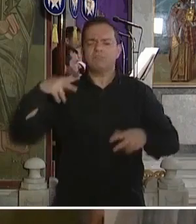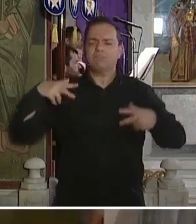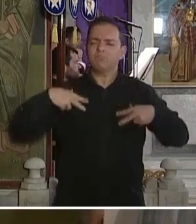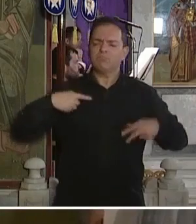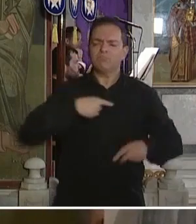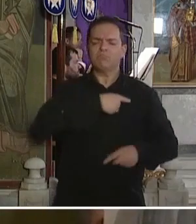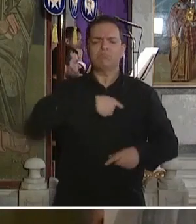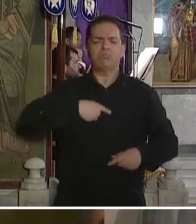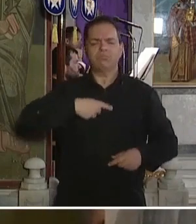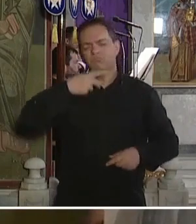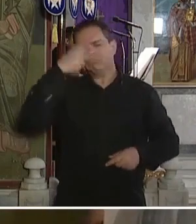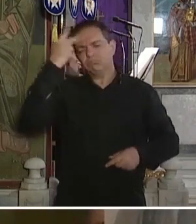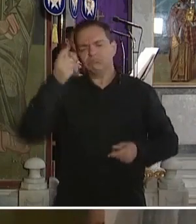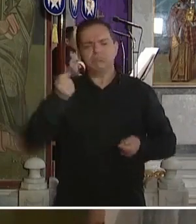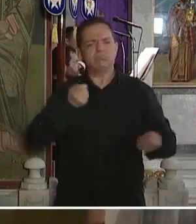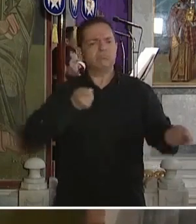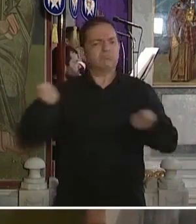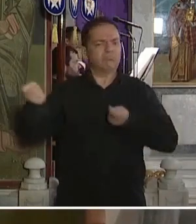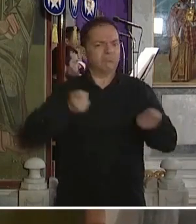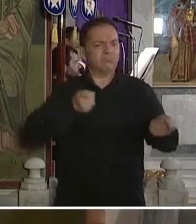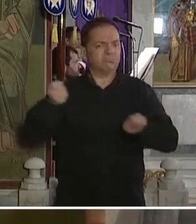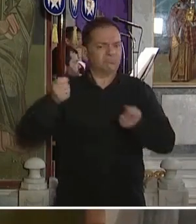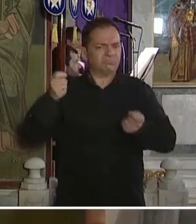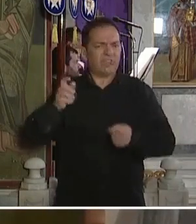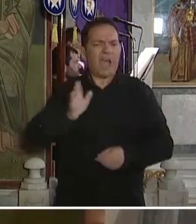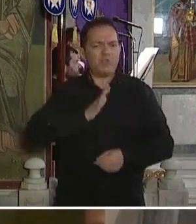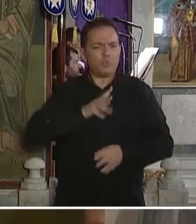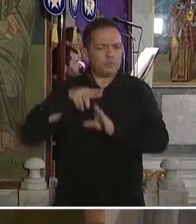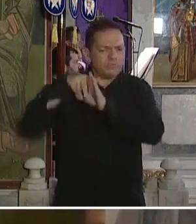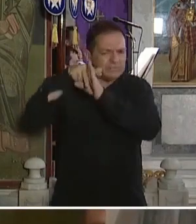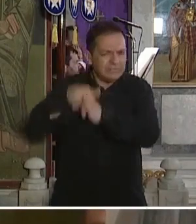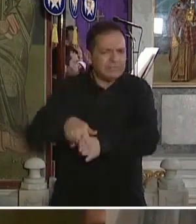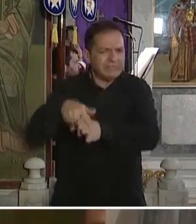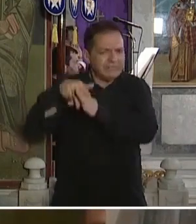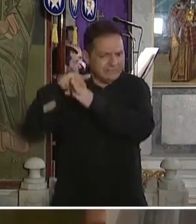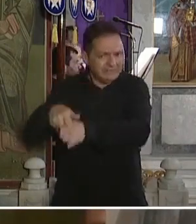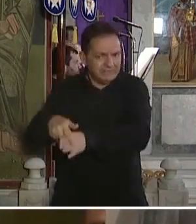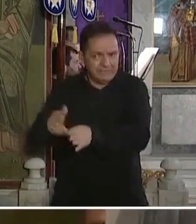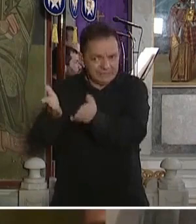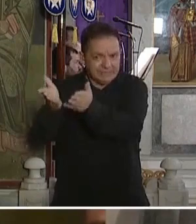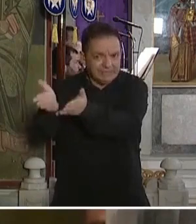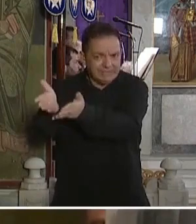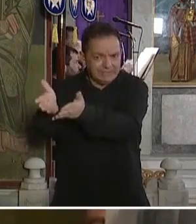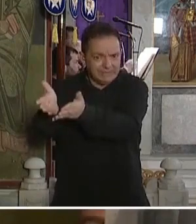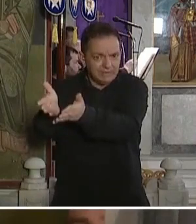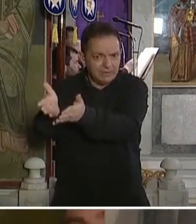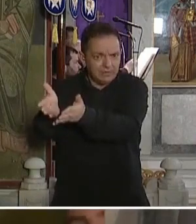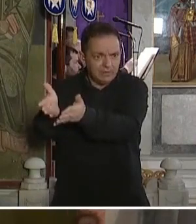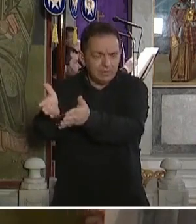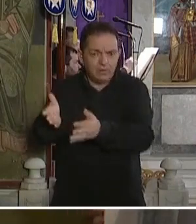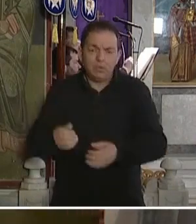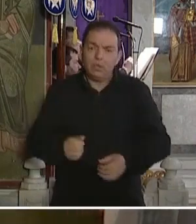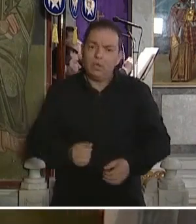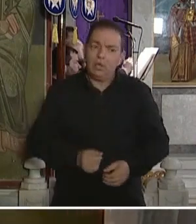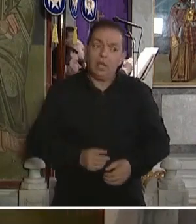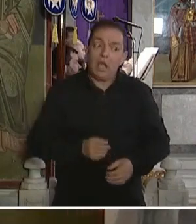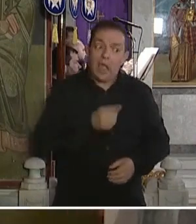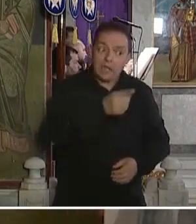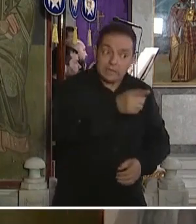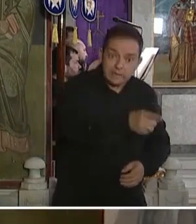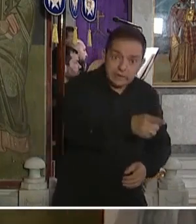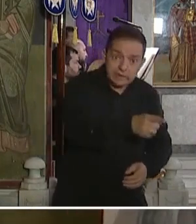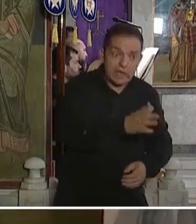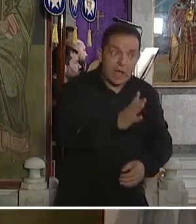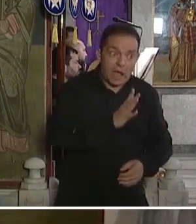αυτοί οι οποίοι κατά κάποιον τρόπο κυριεύουν στους ανθρώπους, φέρονται διαφορετικά. Σε εσάς όμως